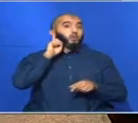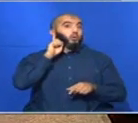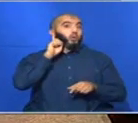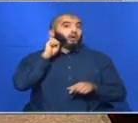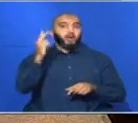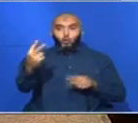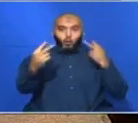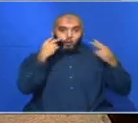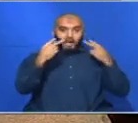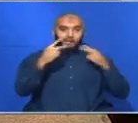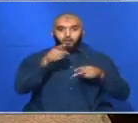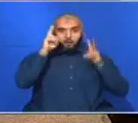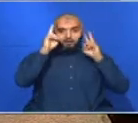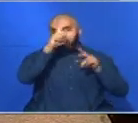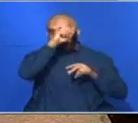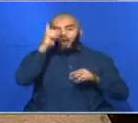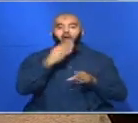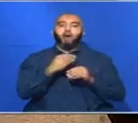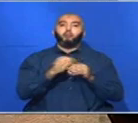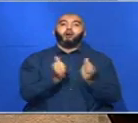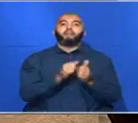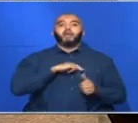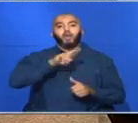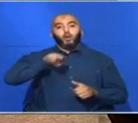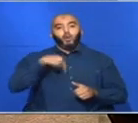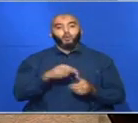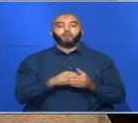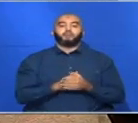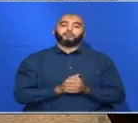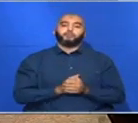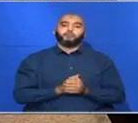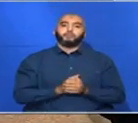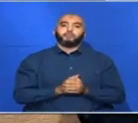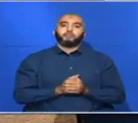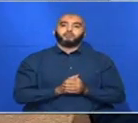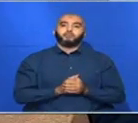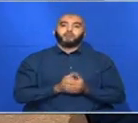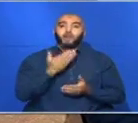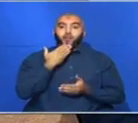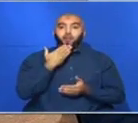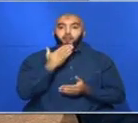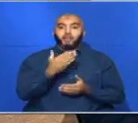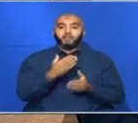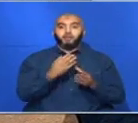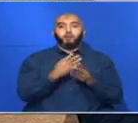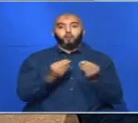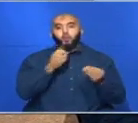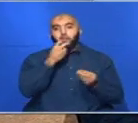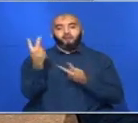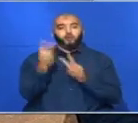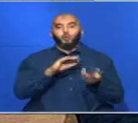عبر هذه اللغه والذين نتمنى لهم وقتا مفيدا عبر هذه القناه اهلا وسهلا ومرحبا بكم جميعا